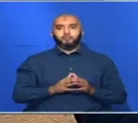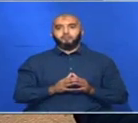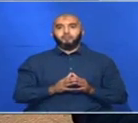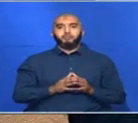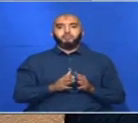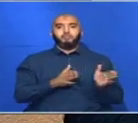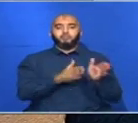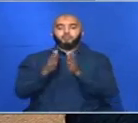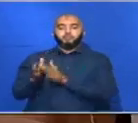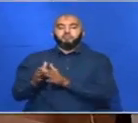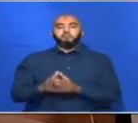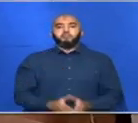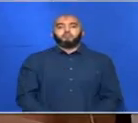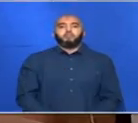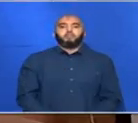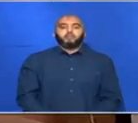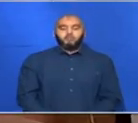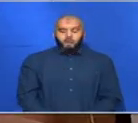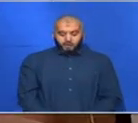من بيتنا الى اين